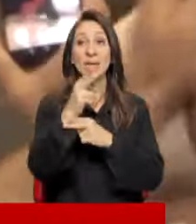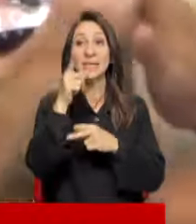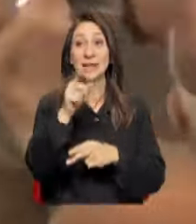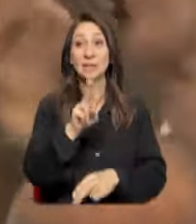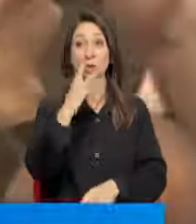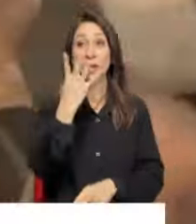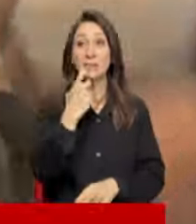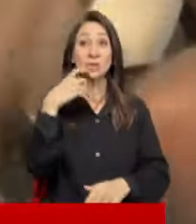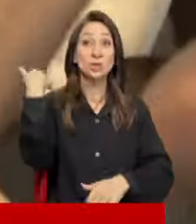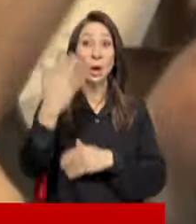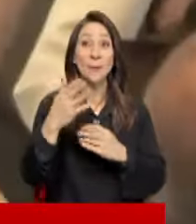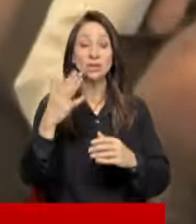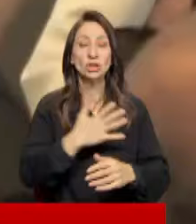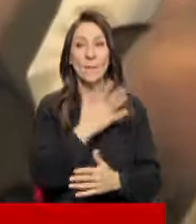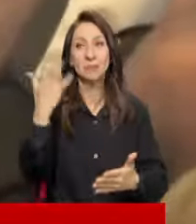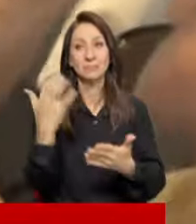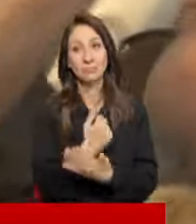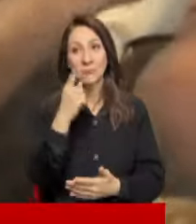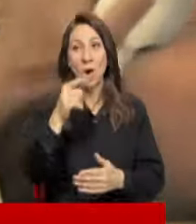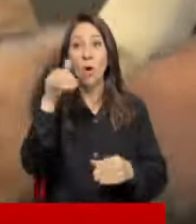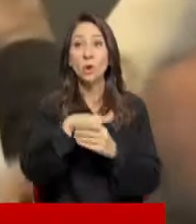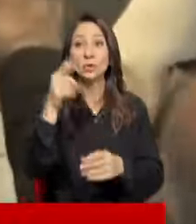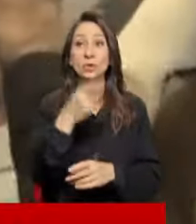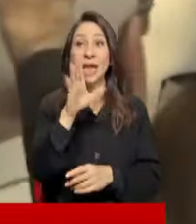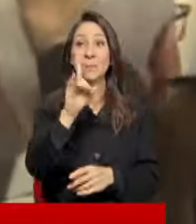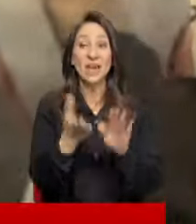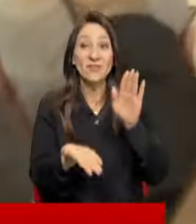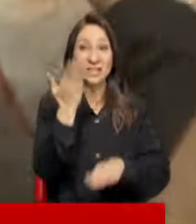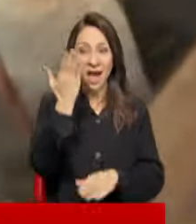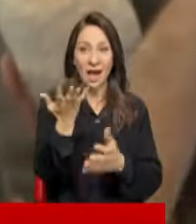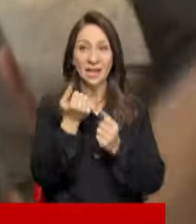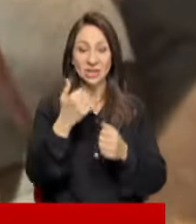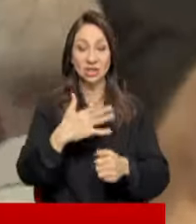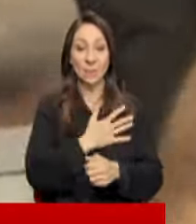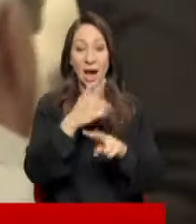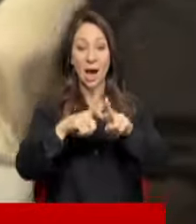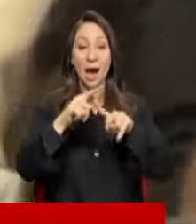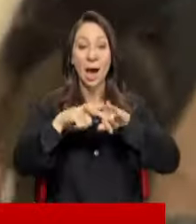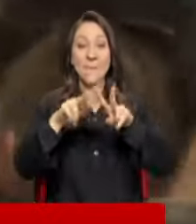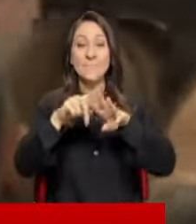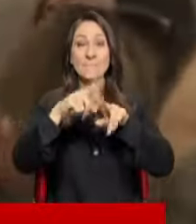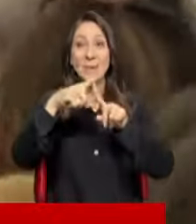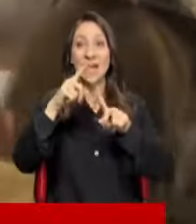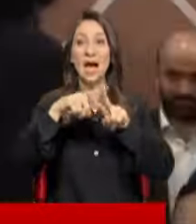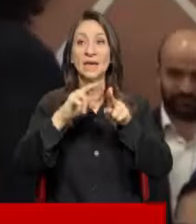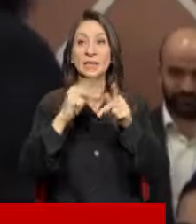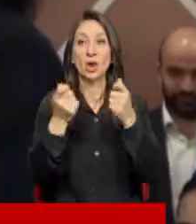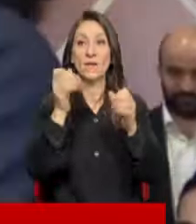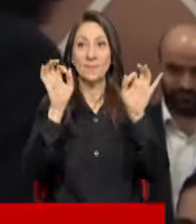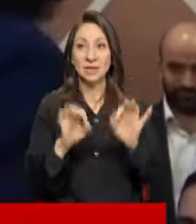Balıkesir'de 74 yıl sonra CHP'ye geçti. Oyların %51'den fazlasını alan CHP'li Ahmet Akın göreve